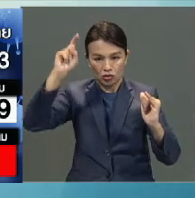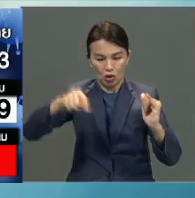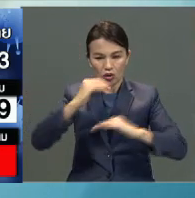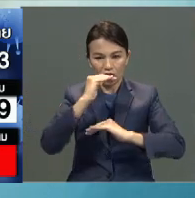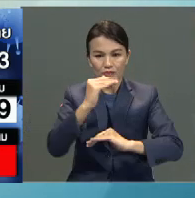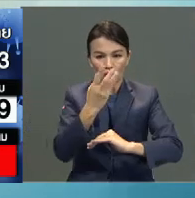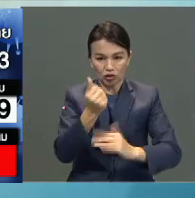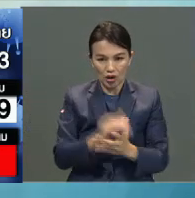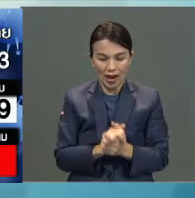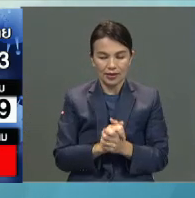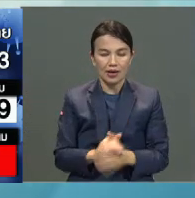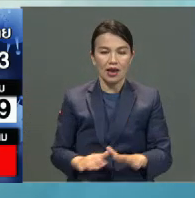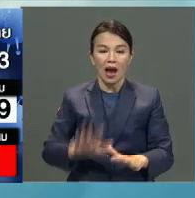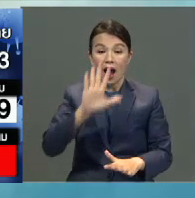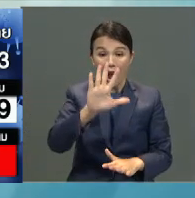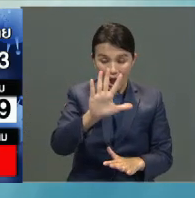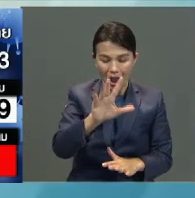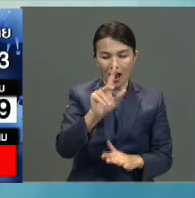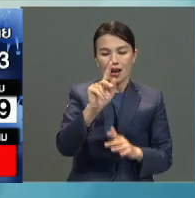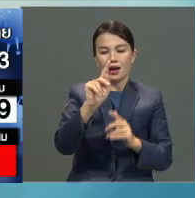ก็อาบน้ำสถานประกอบกิจการอาบอบนวดยังไม่เปิดให้ดำเนินการนะครับแล้วส่วนที่เปิดในก็ให้เน้นบริการแบบแยกห้องเดี่ยวนะครับกรณีที่มีห้องรวมหรือห้องหรือบ่อองเซ็นออนเซ็นรวมให้พวกกลุ่มการใช้บริการผู้จำนวนผู้ใช้บริการนะครับโดยจำกัดจำนวนผู้ใช้ต่อรอบก็คิดเกณฑ์5ตารางเมตรต่อคนนะครับกลุ่มที่สองคือกลุ่มขอครับ